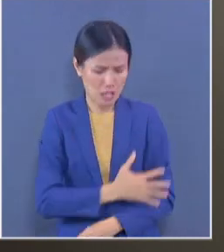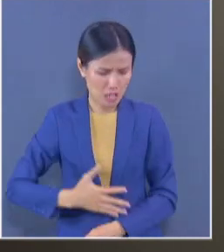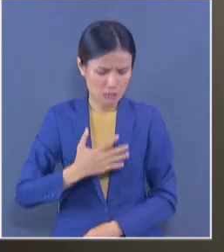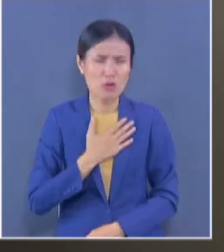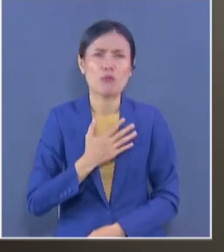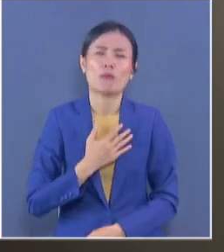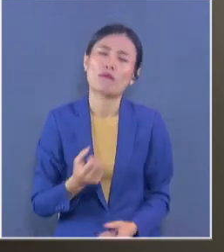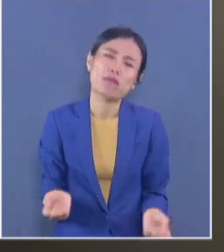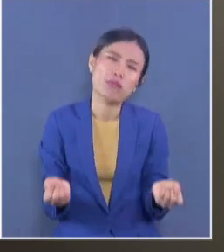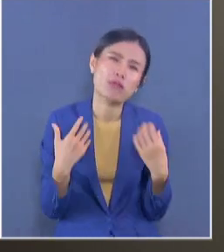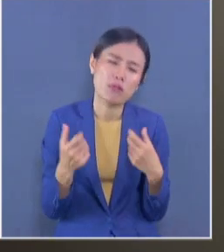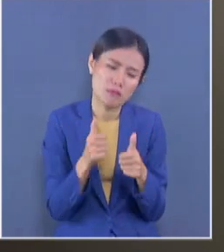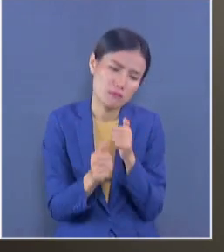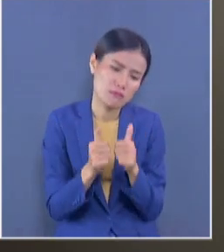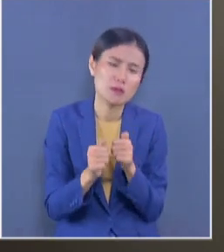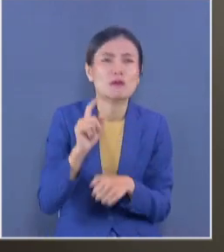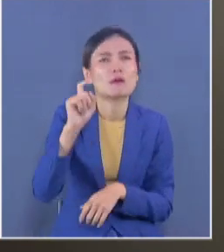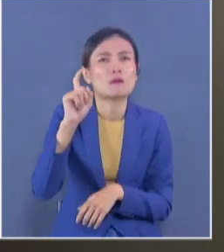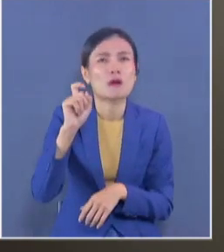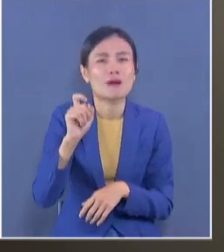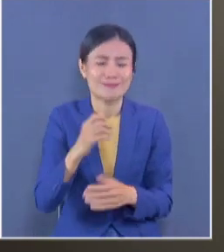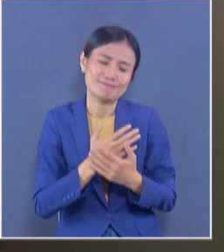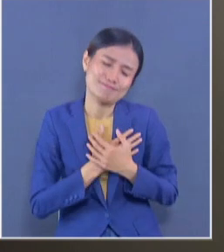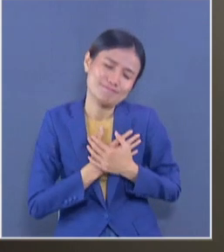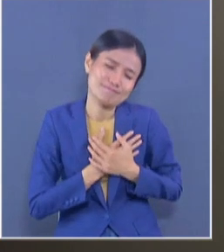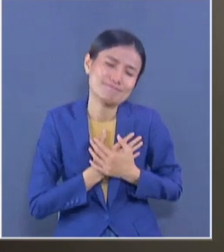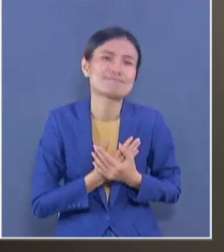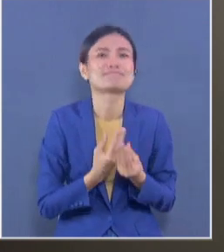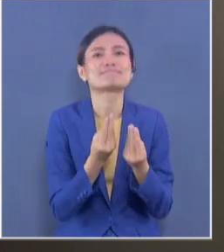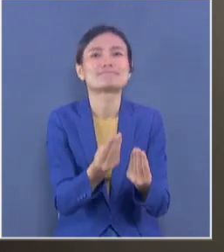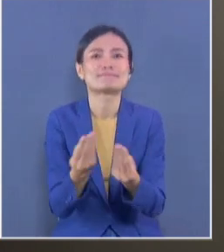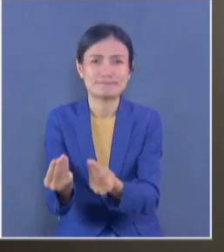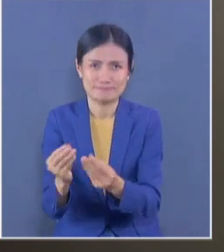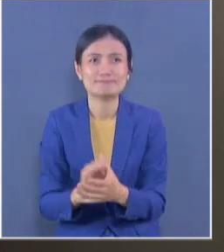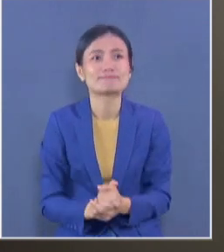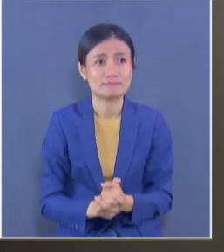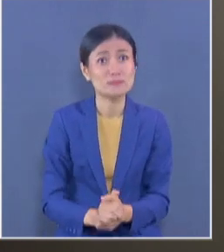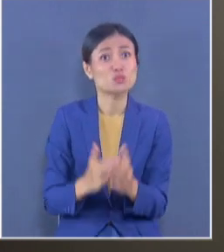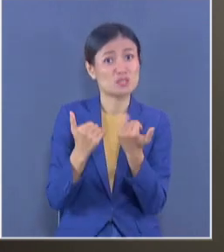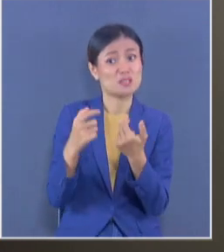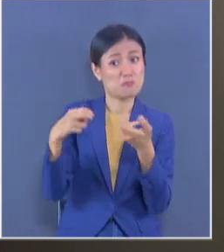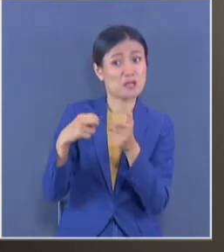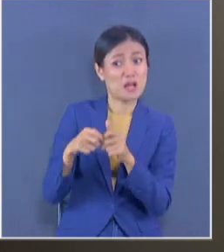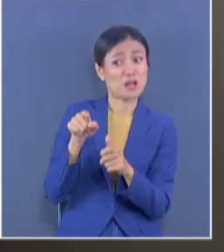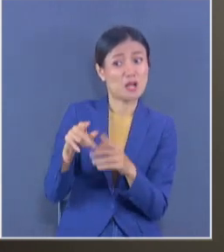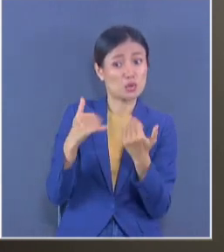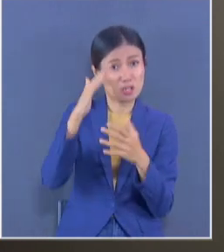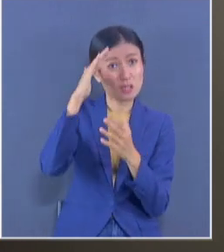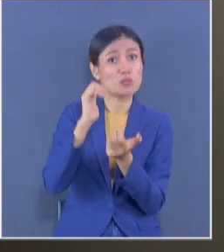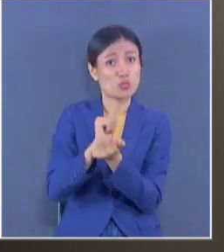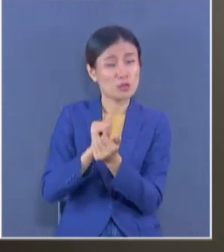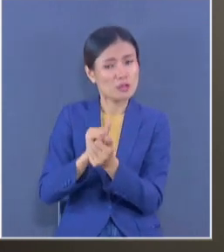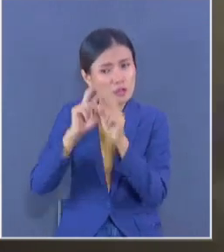ได้เลยขอส่งความรักถึงทุกคนนะครับส่วนสาเหตุในครั้งนี้ค่ะทางเจ้าหน้าที่ตำรวจได้แถลงการออกมาแล้วบอกว่าเจเร